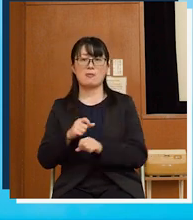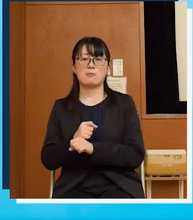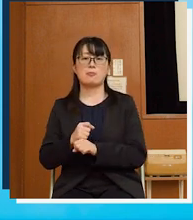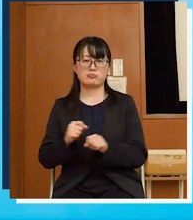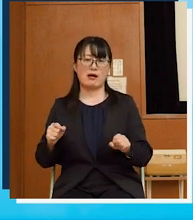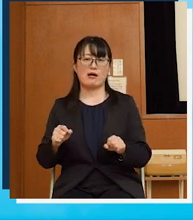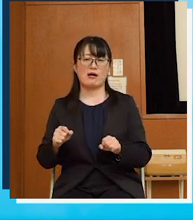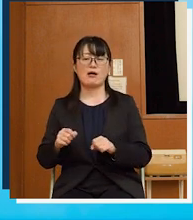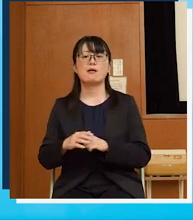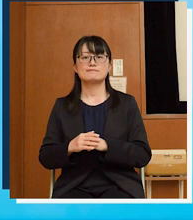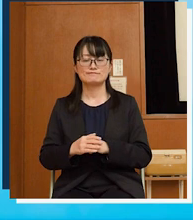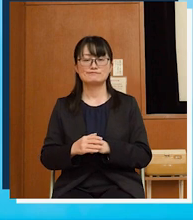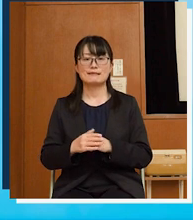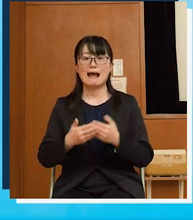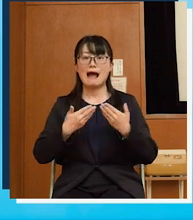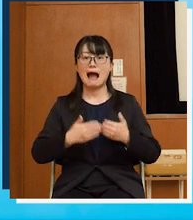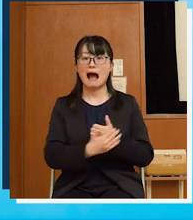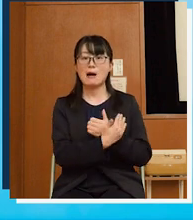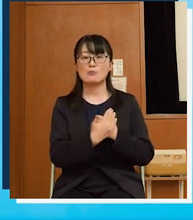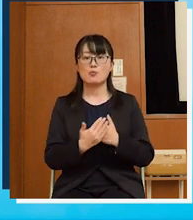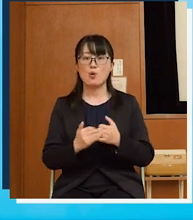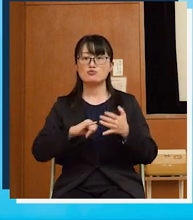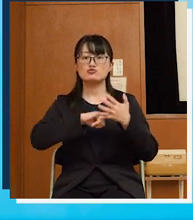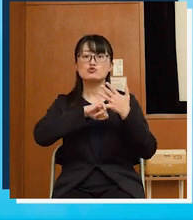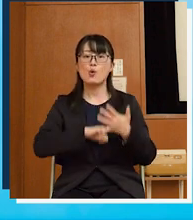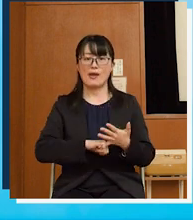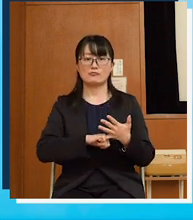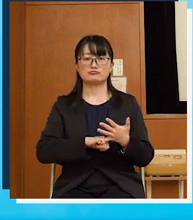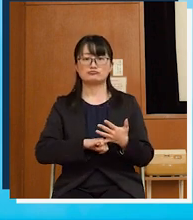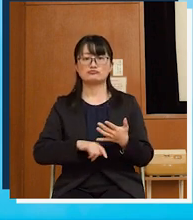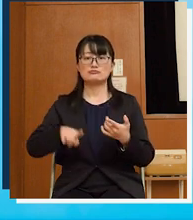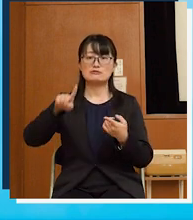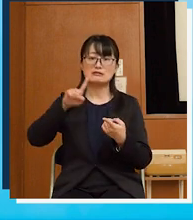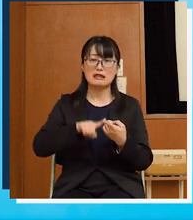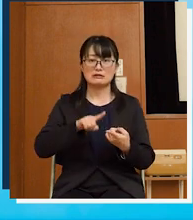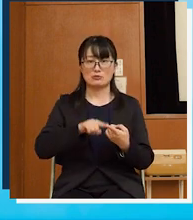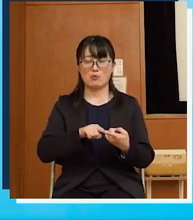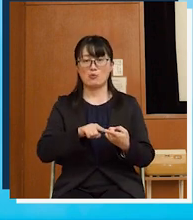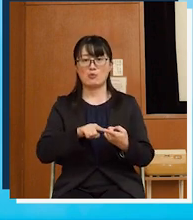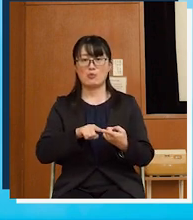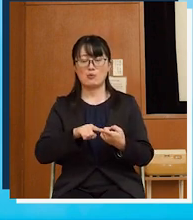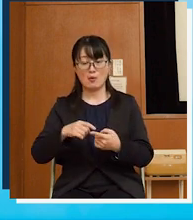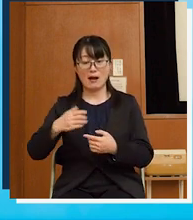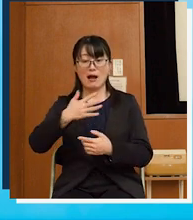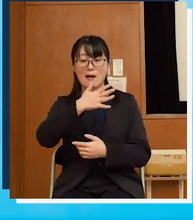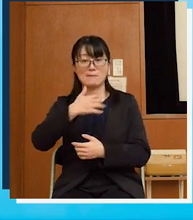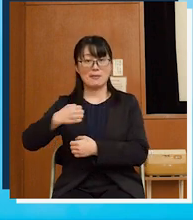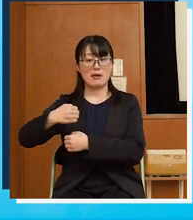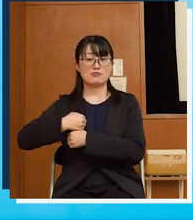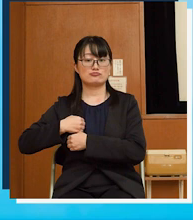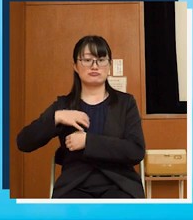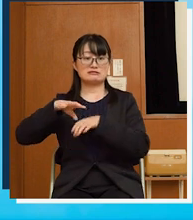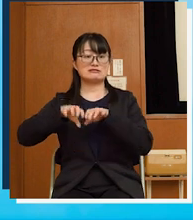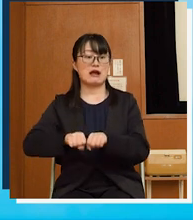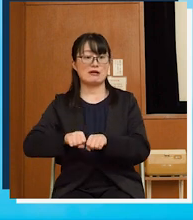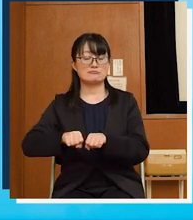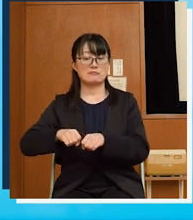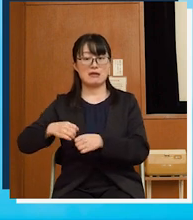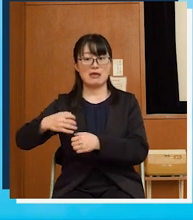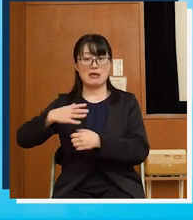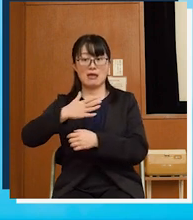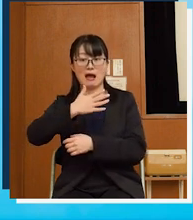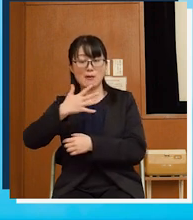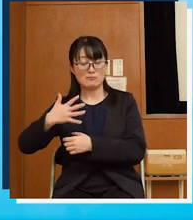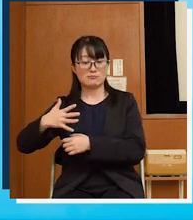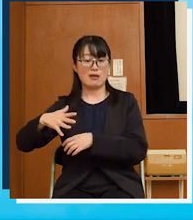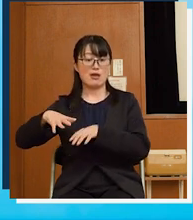安保条約の用のまさに米軍支配を生徒化するようなえ法制の元に戻っ